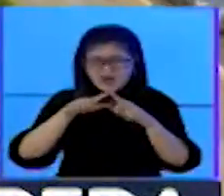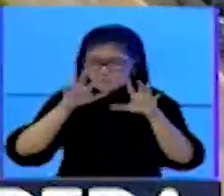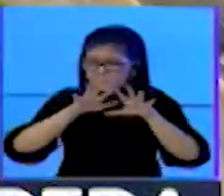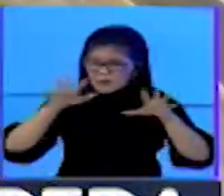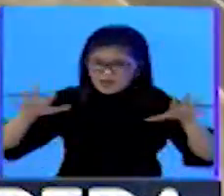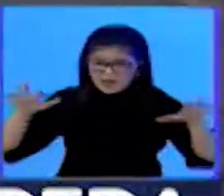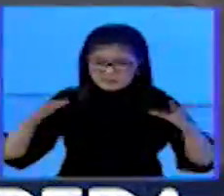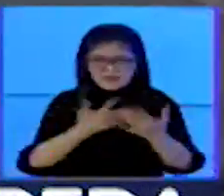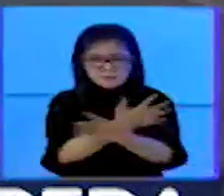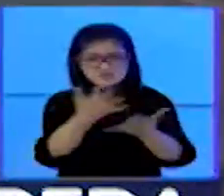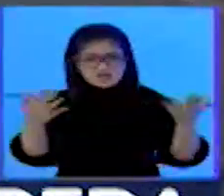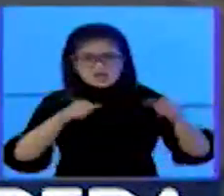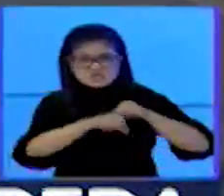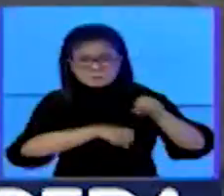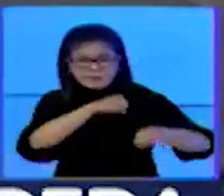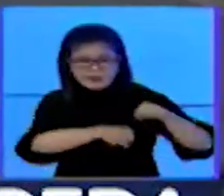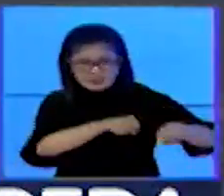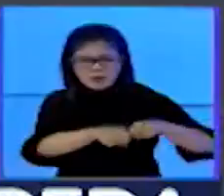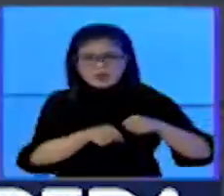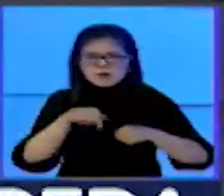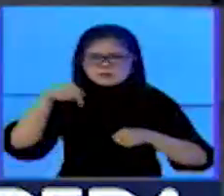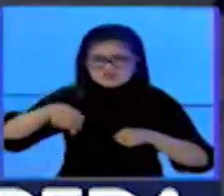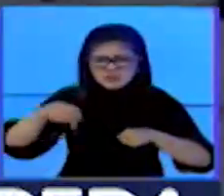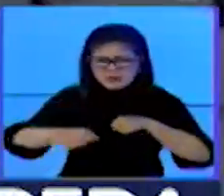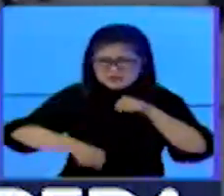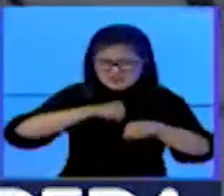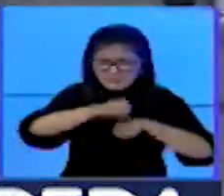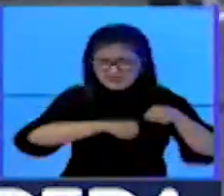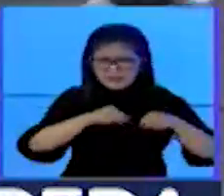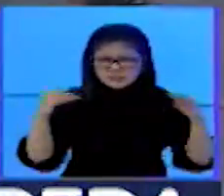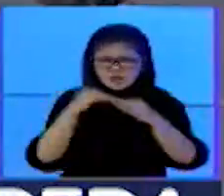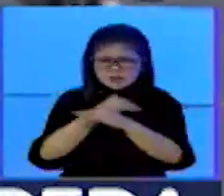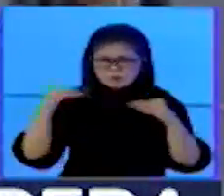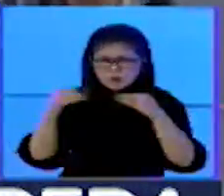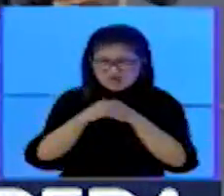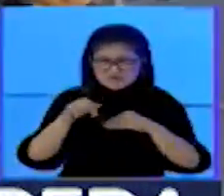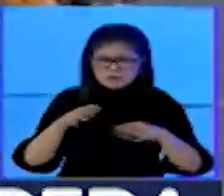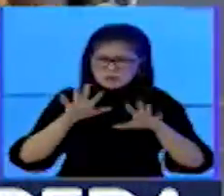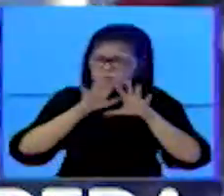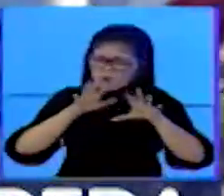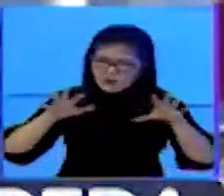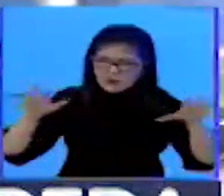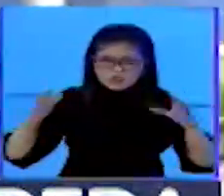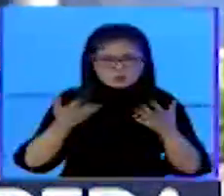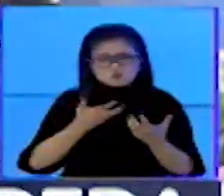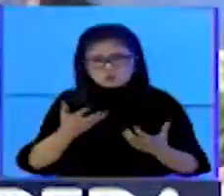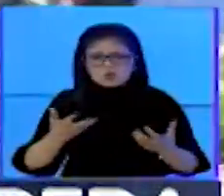bersepeda. Sepeda kini menjadi salah satu alat transportasi yang digemari dan menjadi tren di tengah